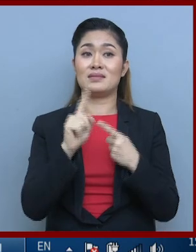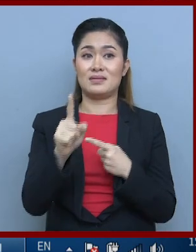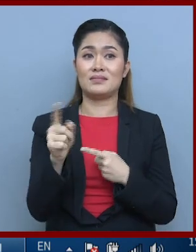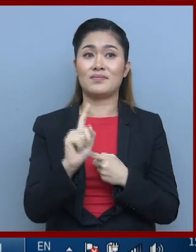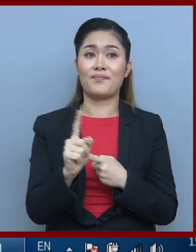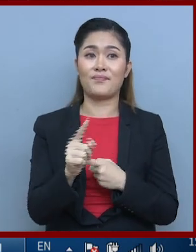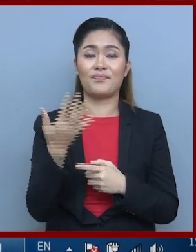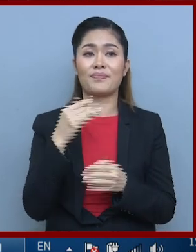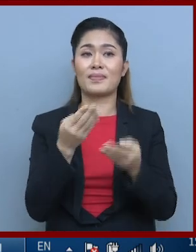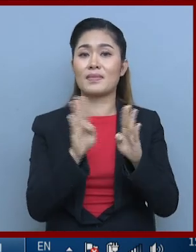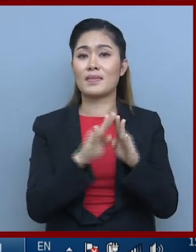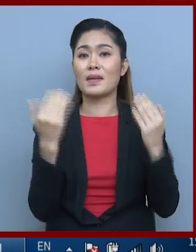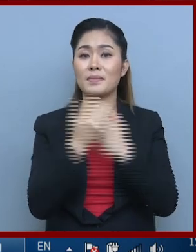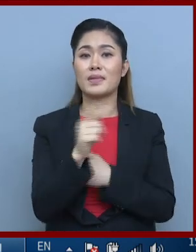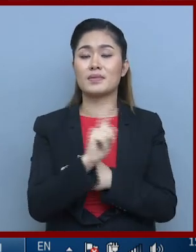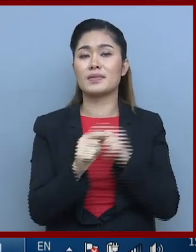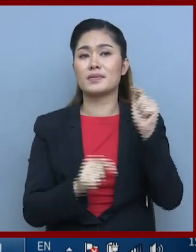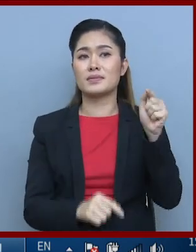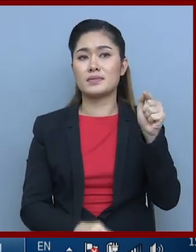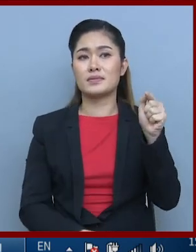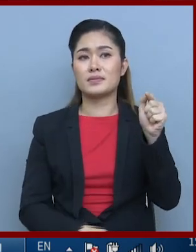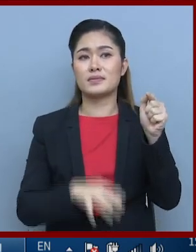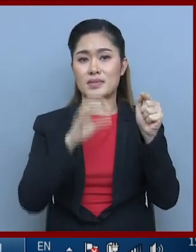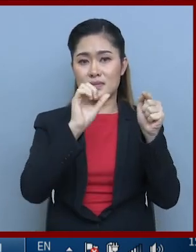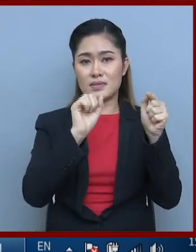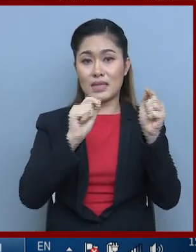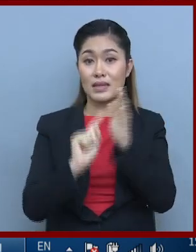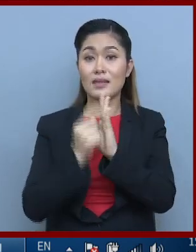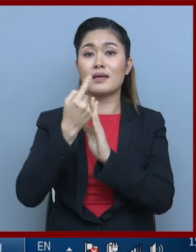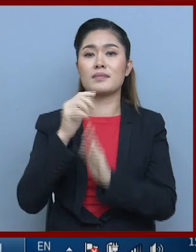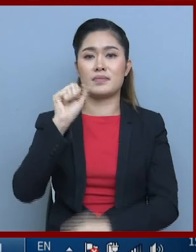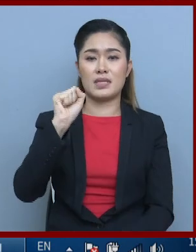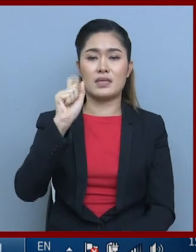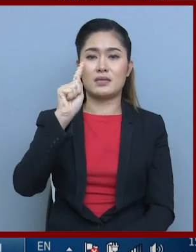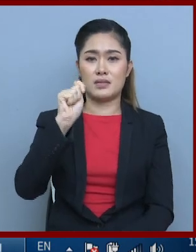อมมานด์1นี่เราเปลี่ยนแคปชั่นเป็นอะไรครับเป็น start